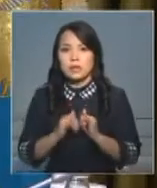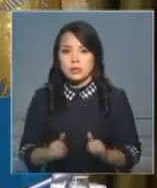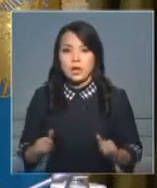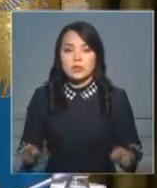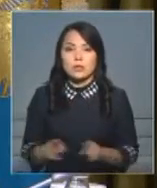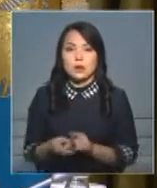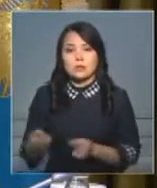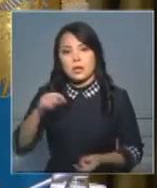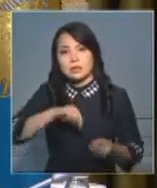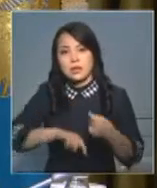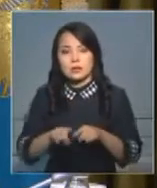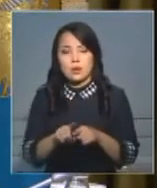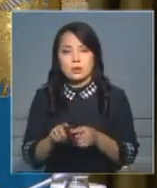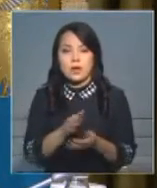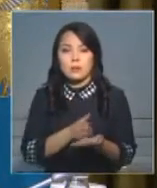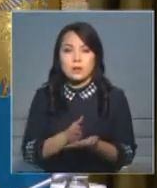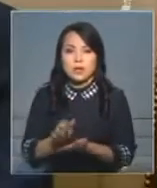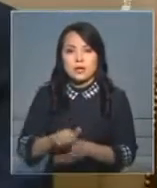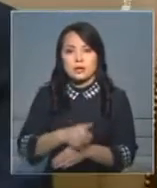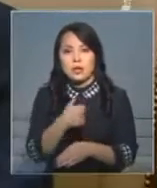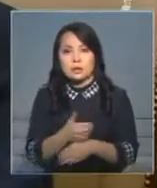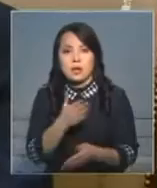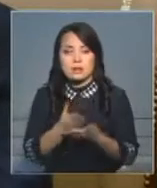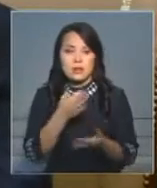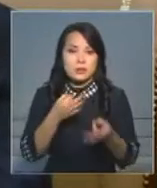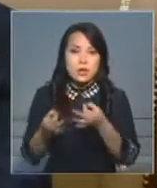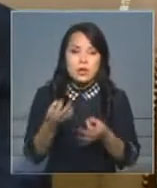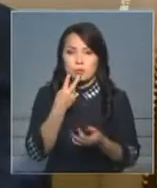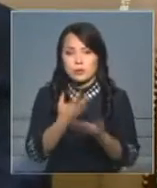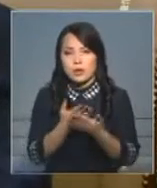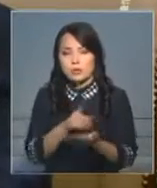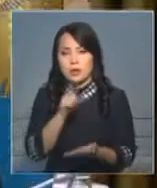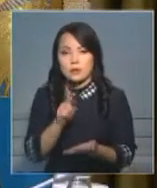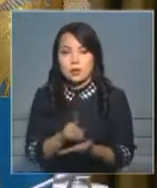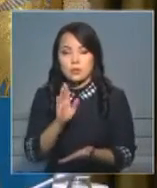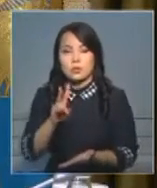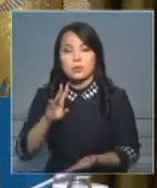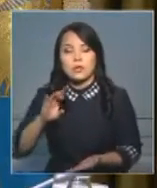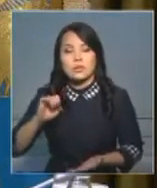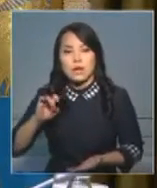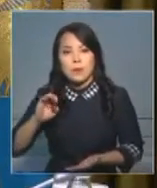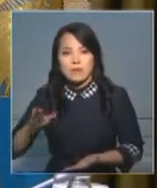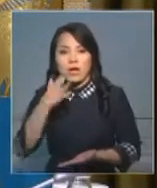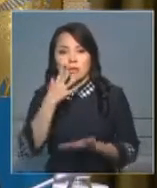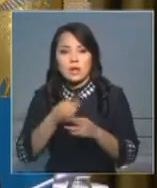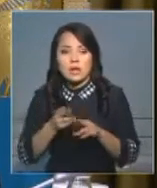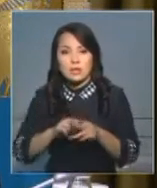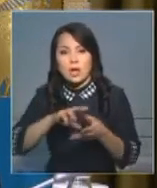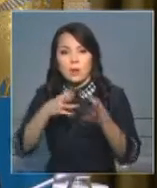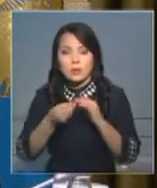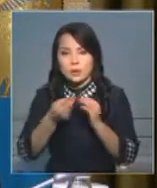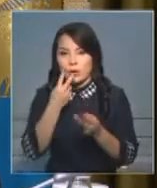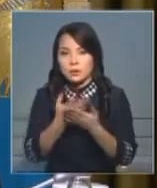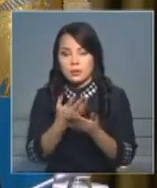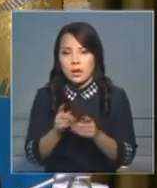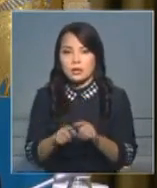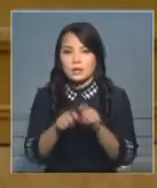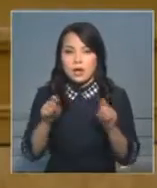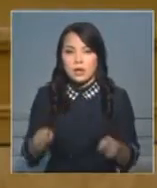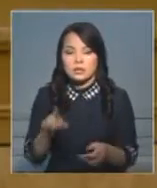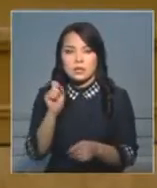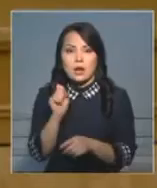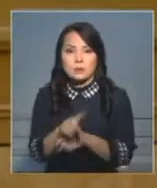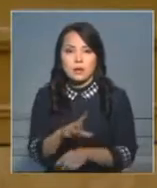нығайтуға қатысты қызметтің басым бағыттары көрсетілетін болады. Нұрсұлтан Назарбаев кездесу қорытындысы бойынша бірқатар нақты тапсырмалар берді.